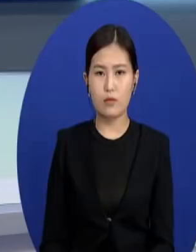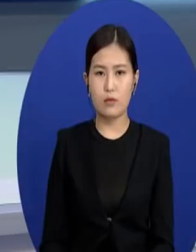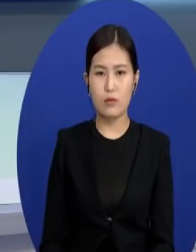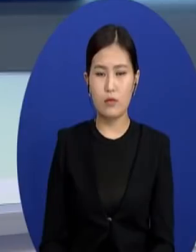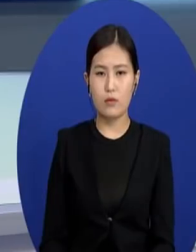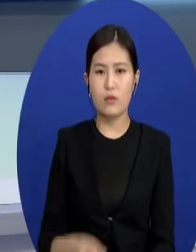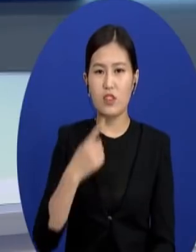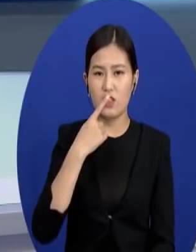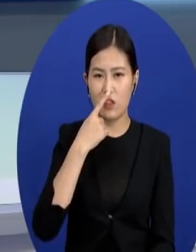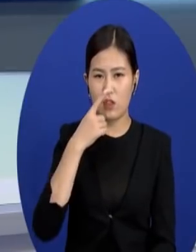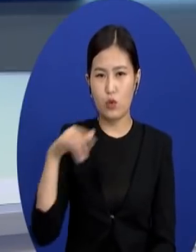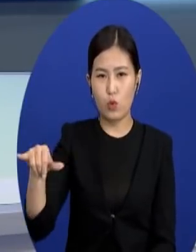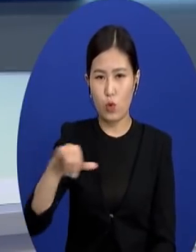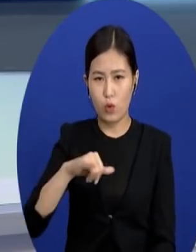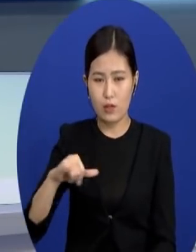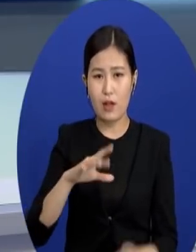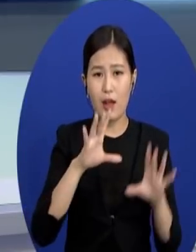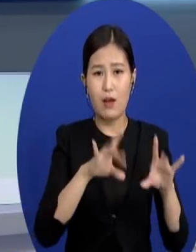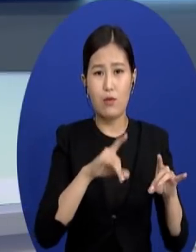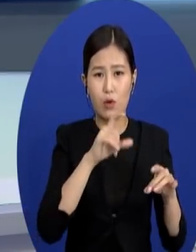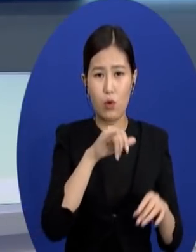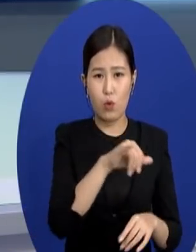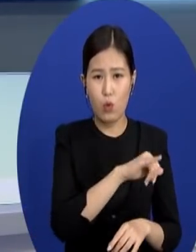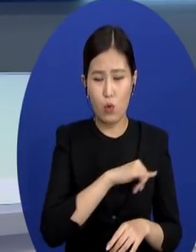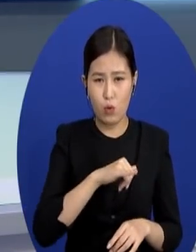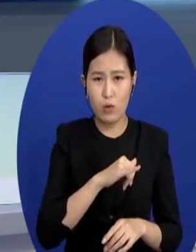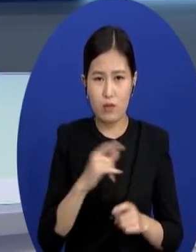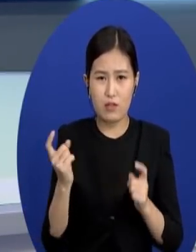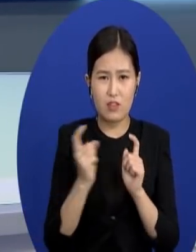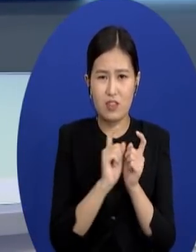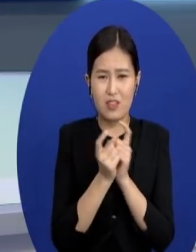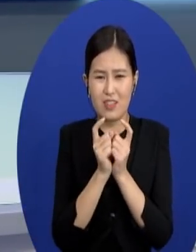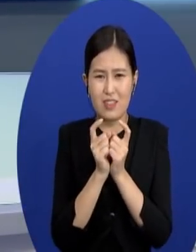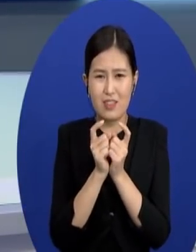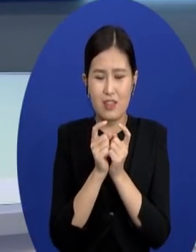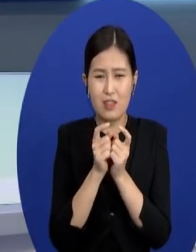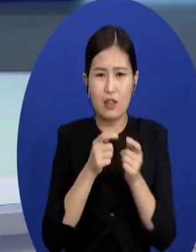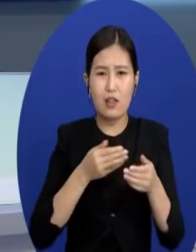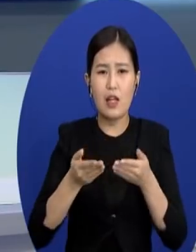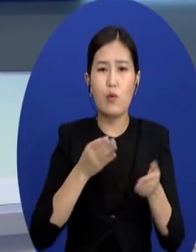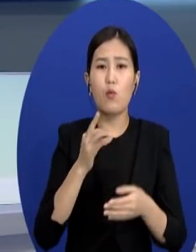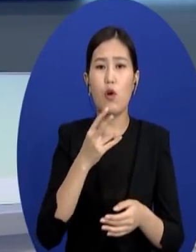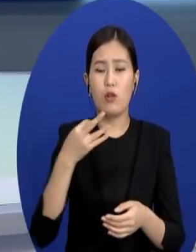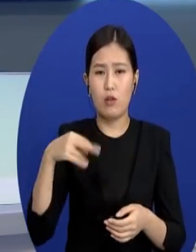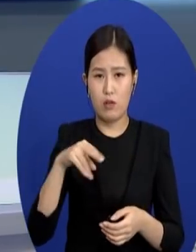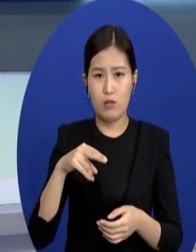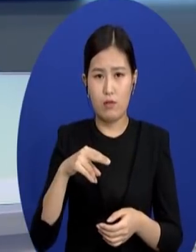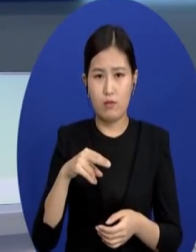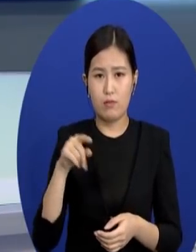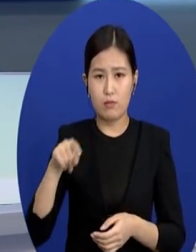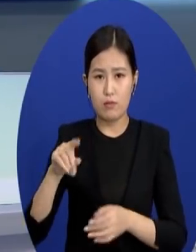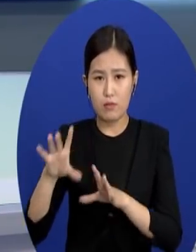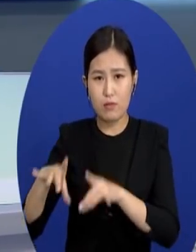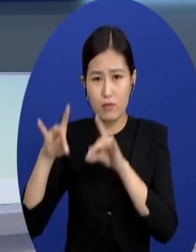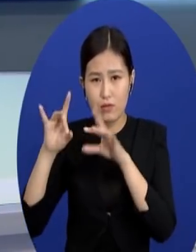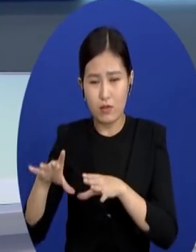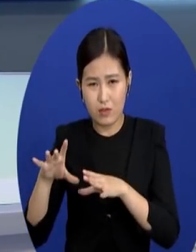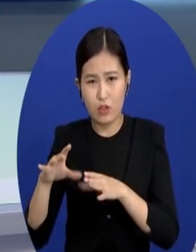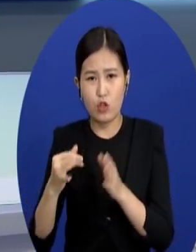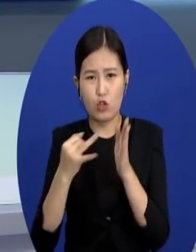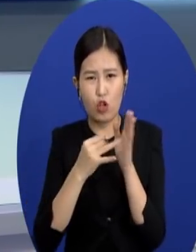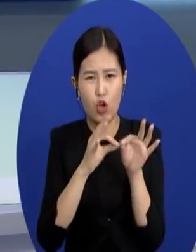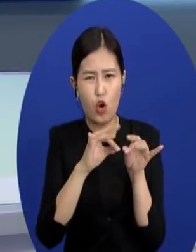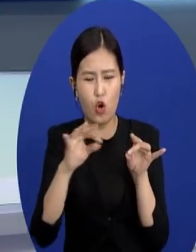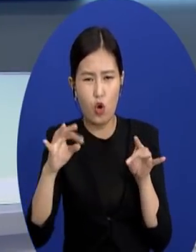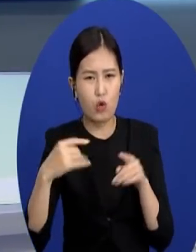Бүгд найрамдах тэдард улс Австрал улс хооронд үүсээд байгаа худалдааны маргаан дамжирч байна. За хятадын тал Австралийн 7 төрлийн бараа бүтээгт хүнд 20 тавиад байгаа юм. Үүний